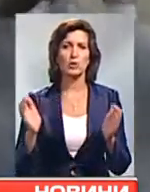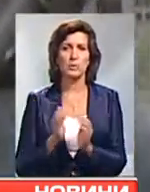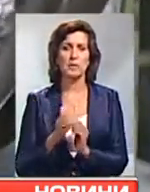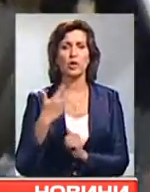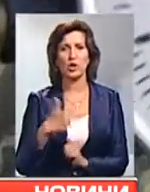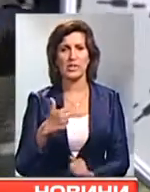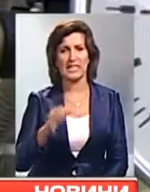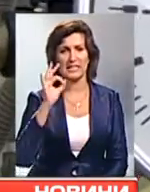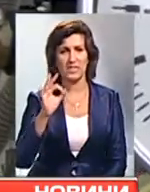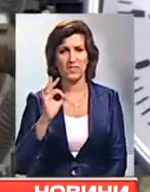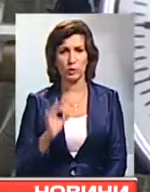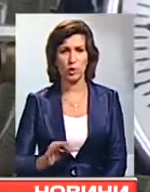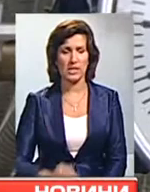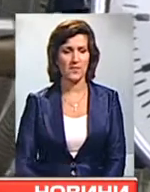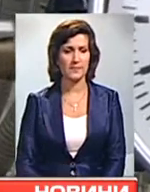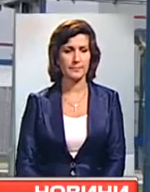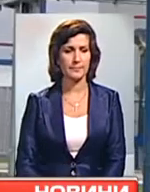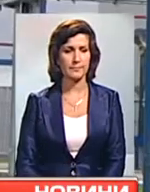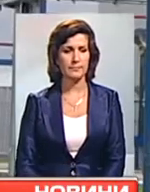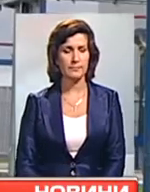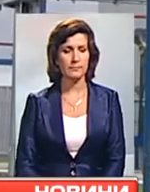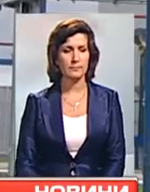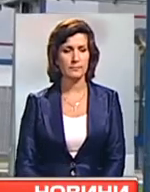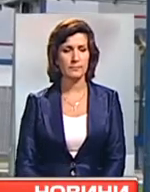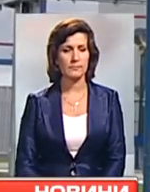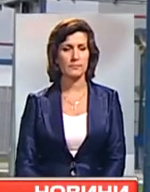газу зменшилось на 30%. Ірина Виноградова, Олексій Трушин, Перший національний.